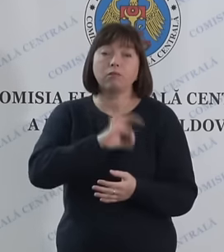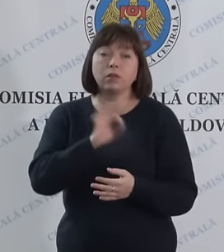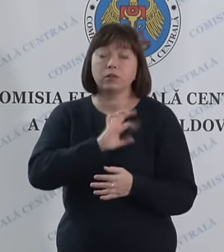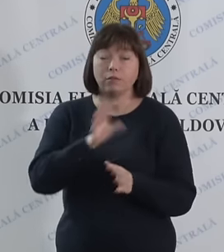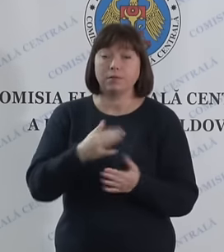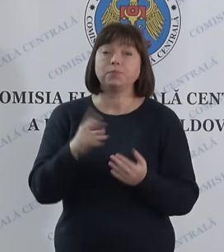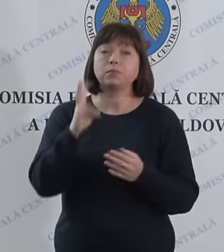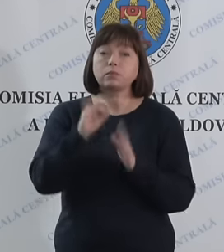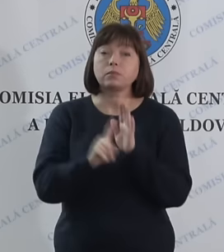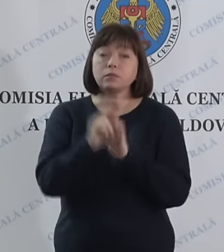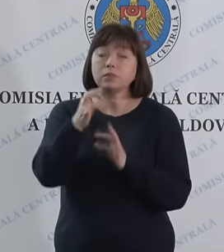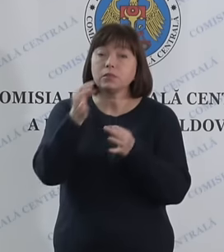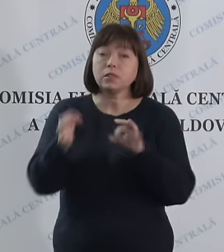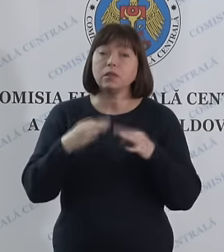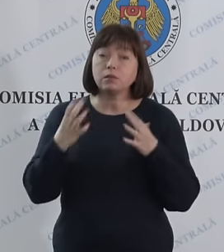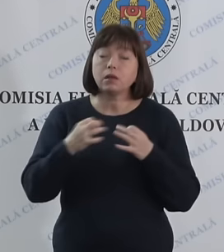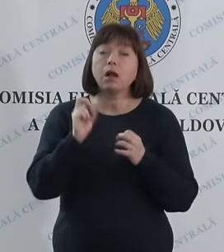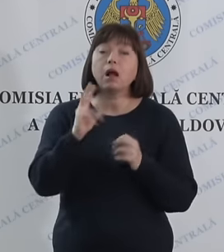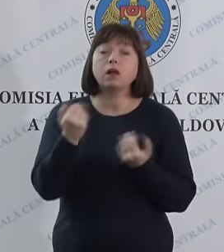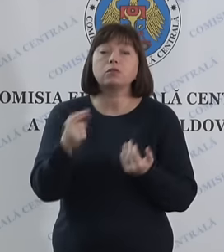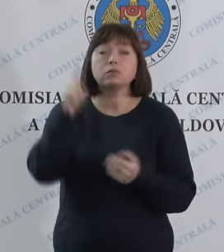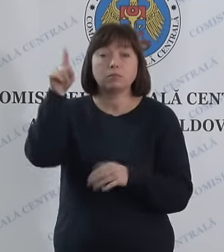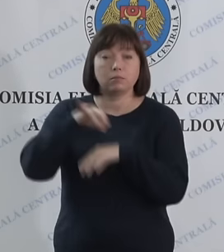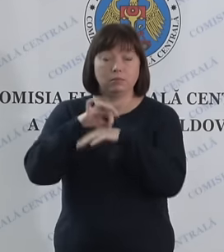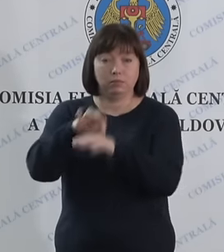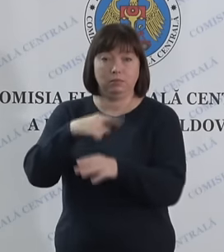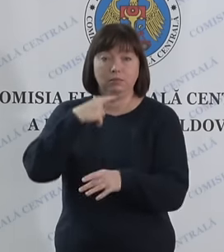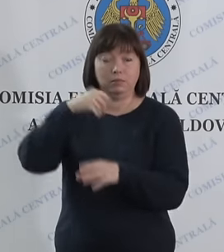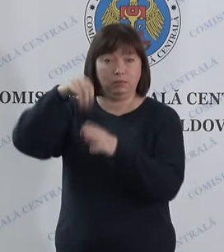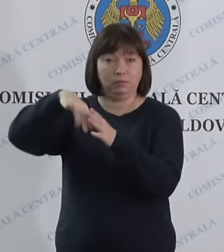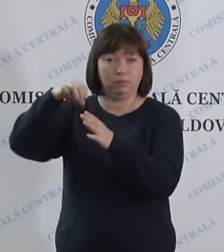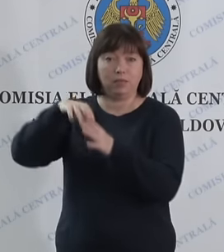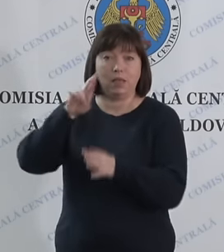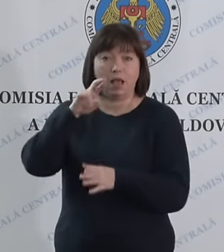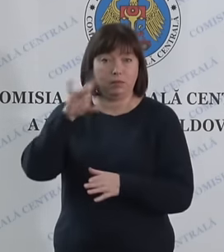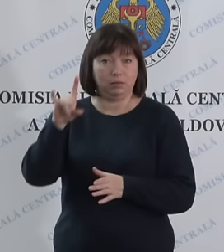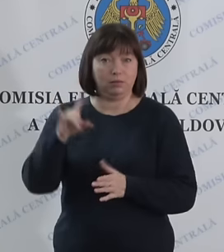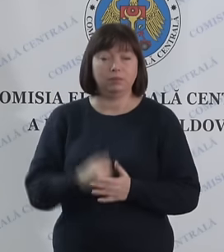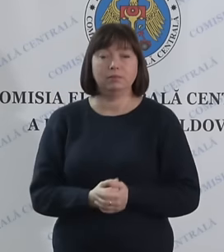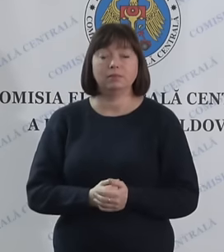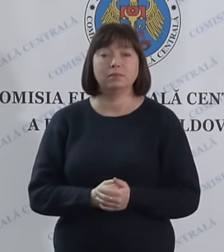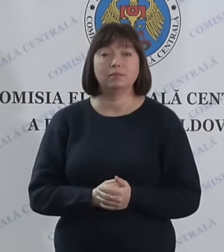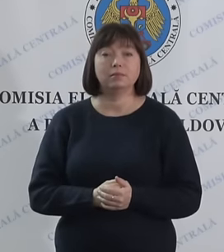se votează în aceste clipe în secțiile din Iași.